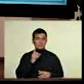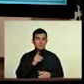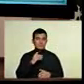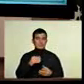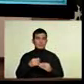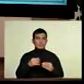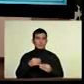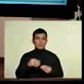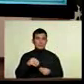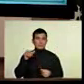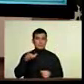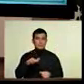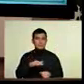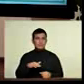кумли.